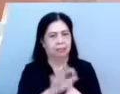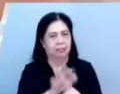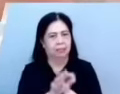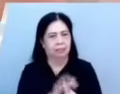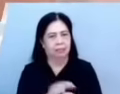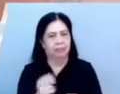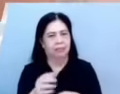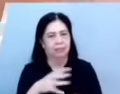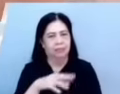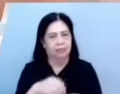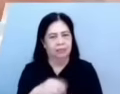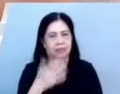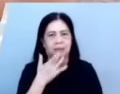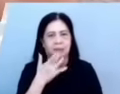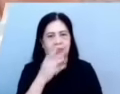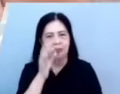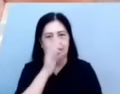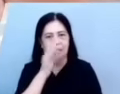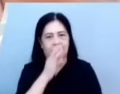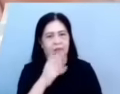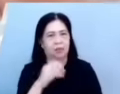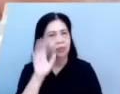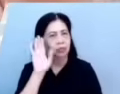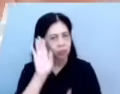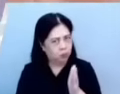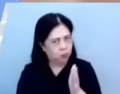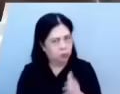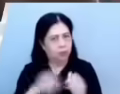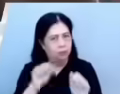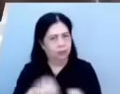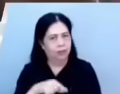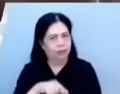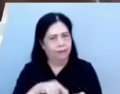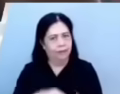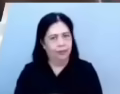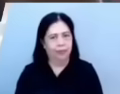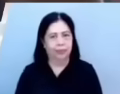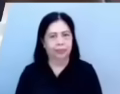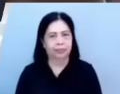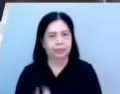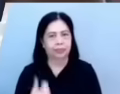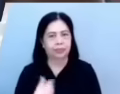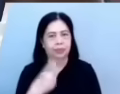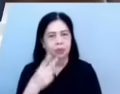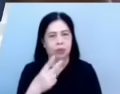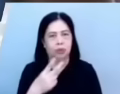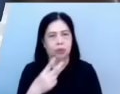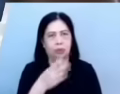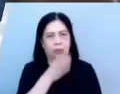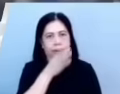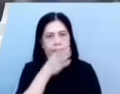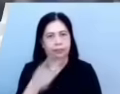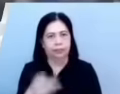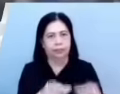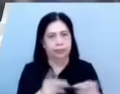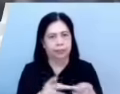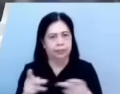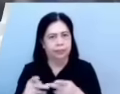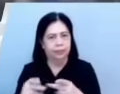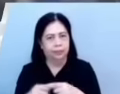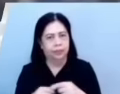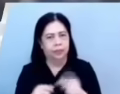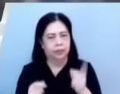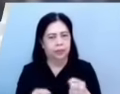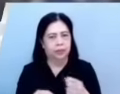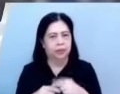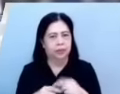sa panlasang Pinoy at abot kayang halaga. Meron akong dalawang almusalan. Kasama yan sa isang putahe ko.